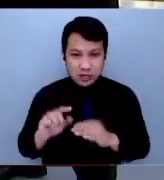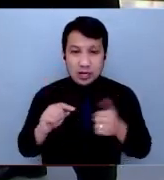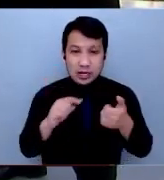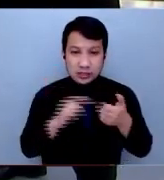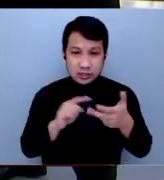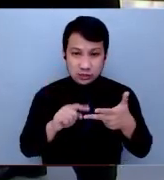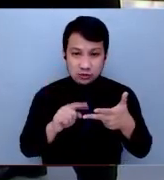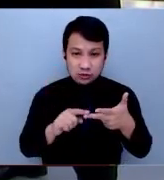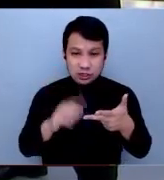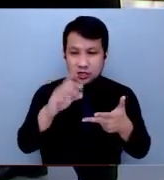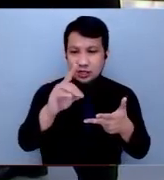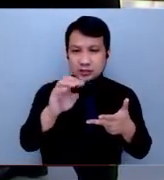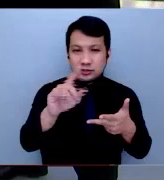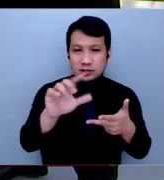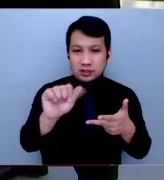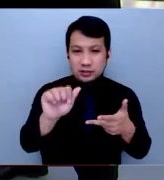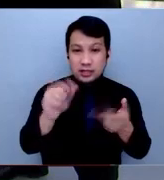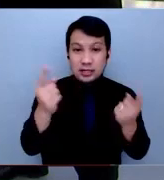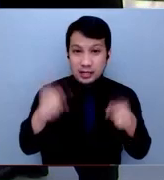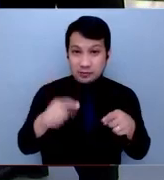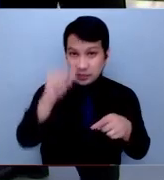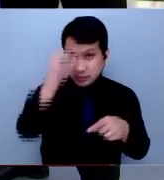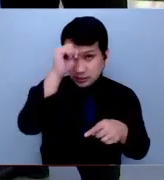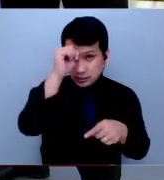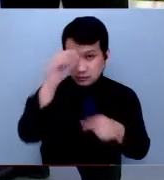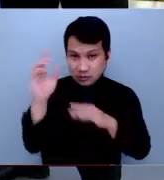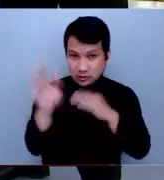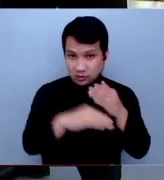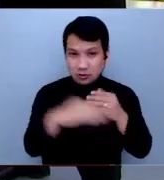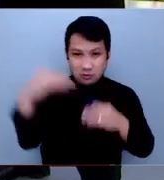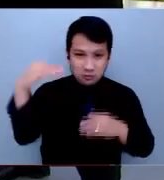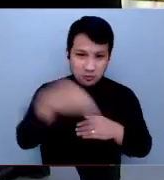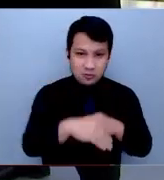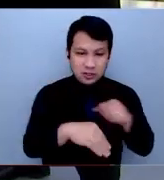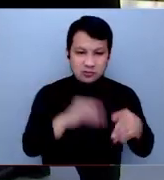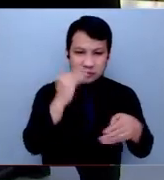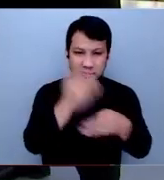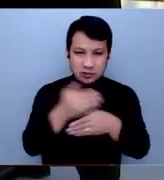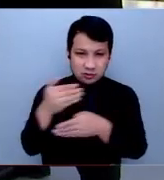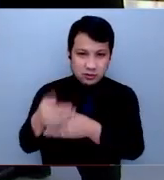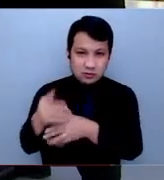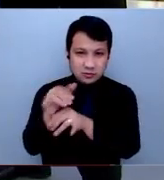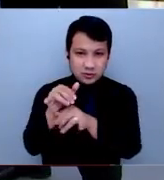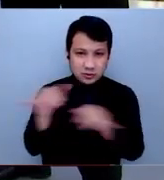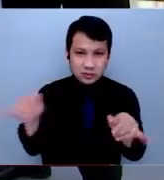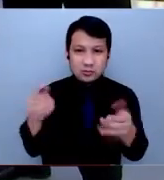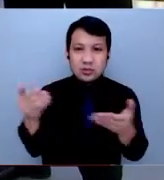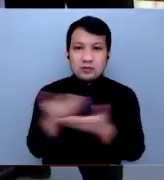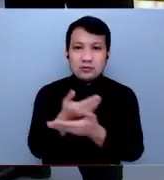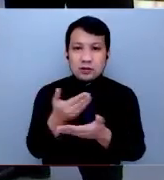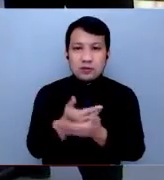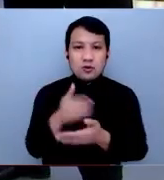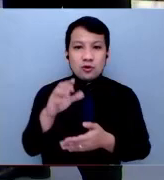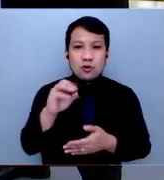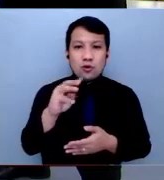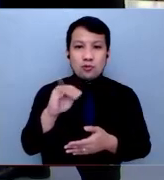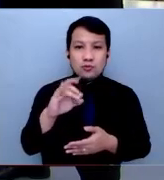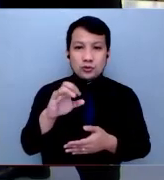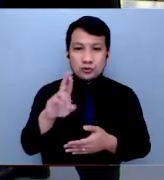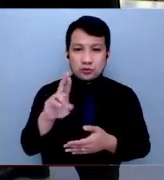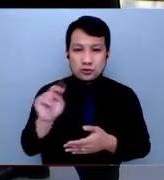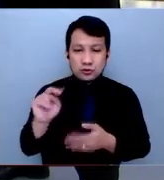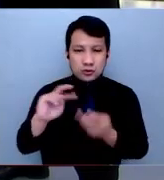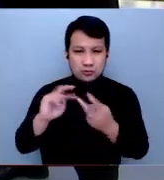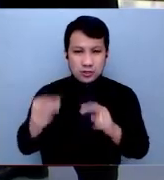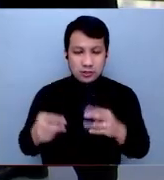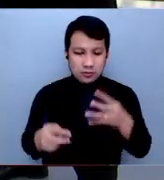sa India at pumuwersa sa atin na magbalik lockdown. At dito rin bumabagsak ang bagong Omicron variant. Ang pang-apat